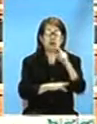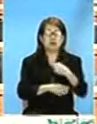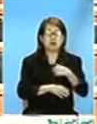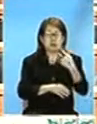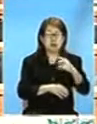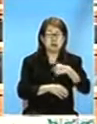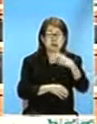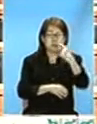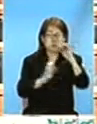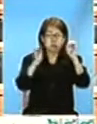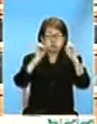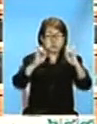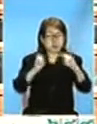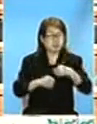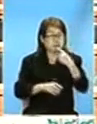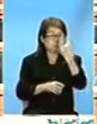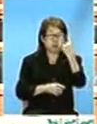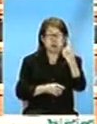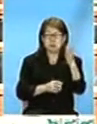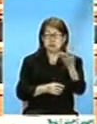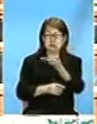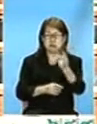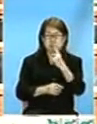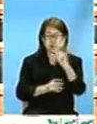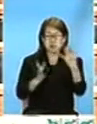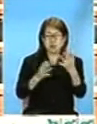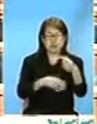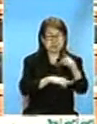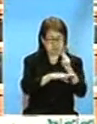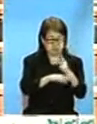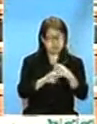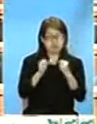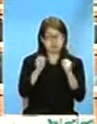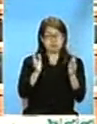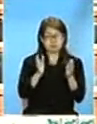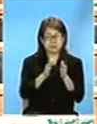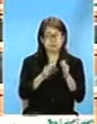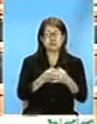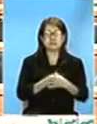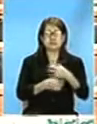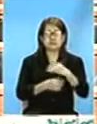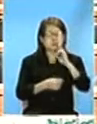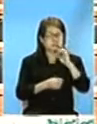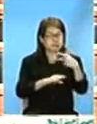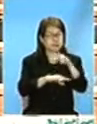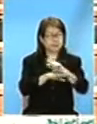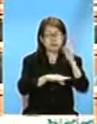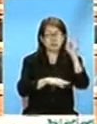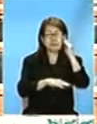ว่าไม่มีใครหยิบยกหลักการอันนี้ขึ้นมาพูดท่านประธานที่เคารพผมจะพยายามกระชับให้มากที่สุดผมจึงอยากเรียนท่านประธานว่